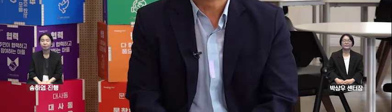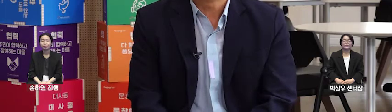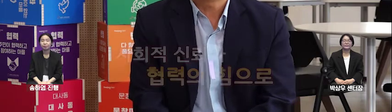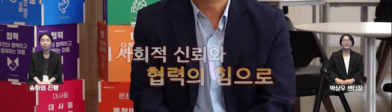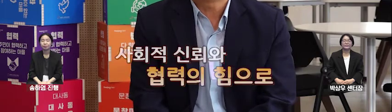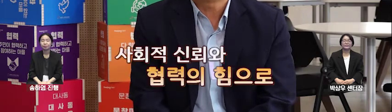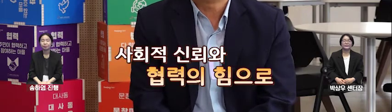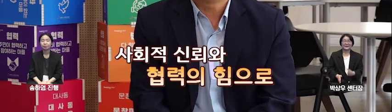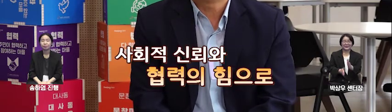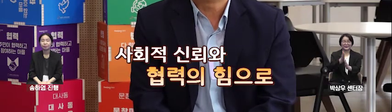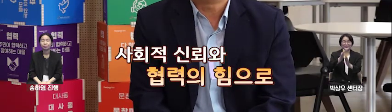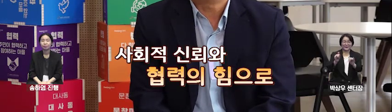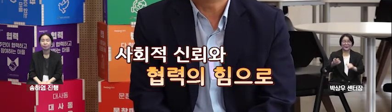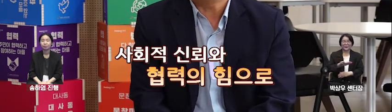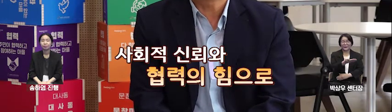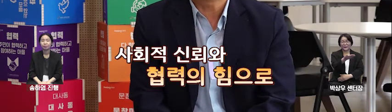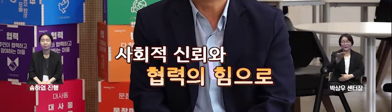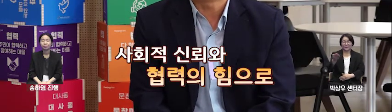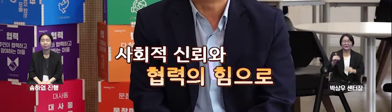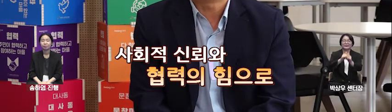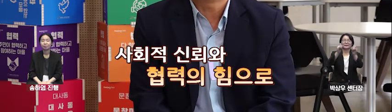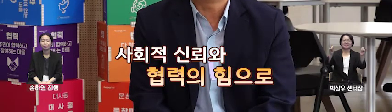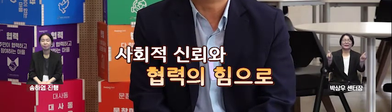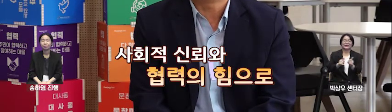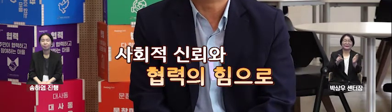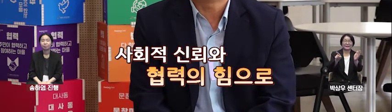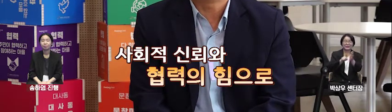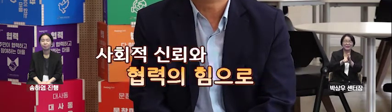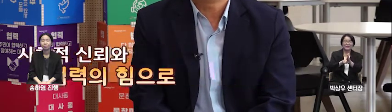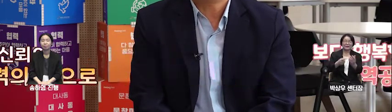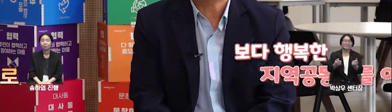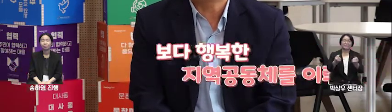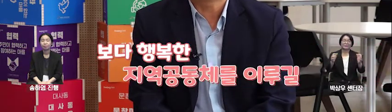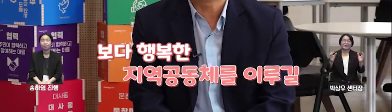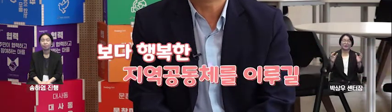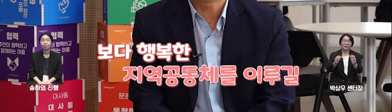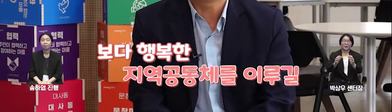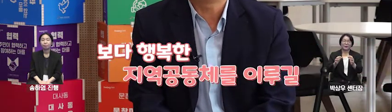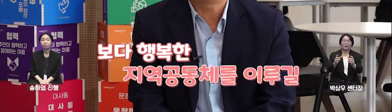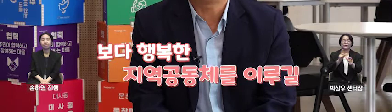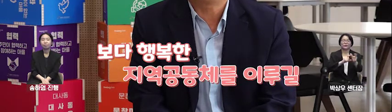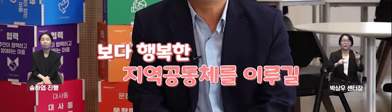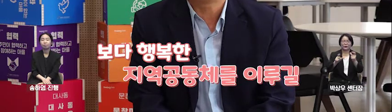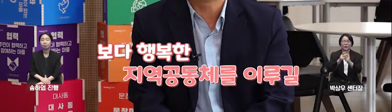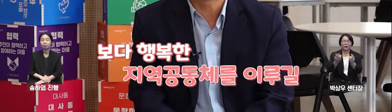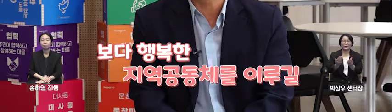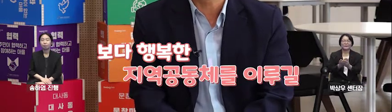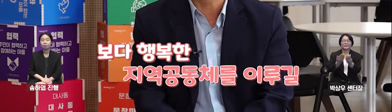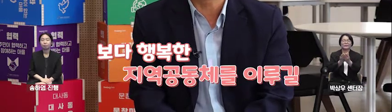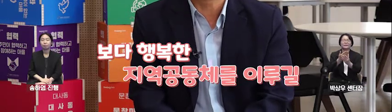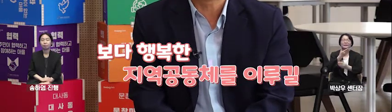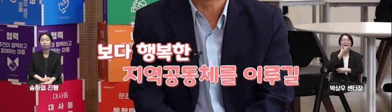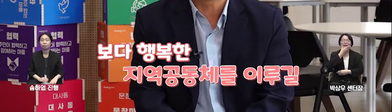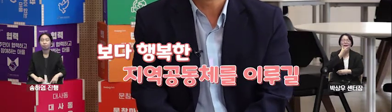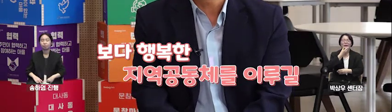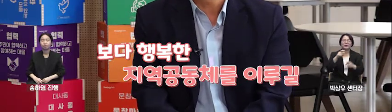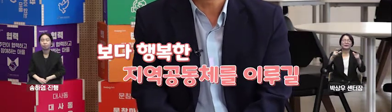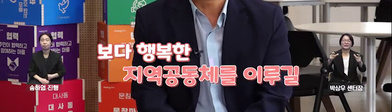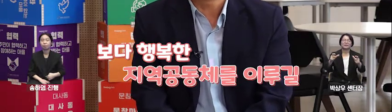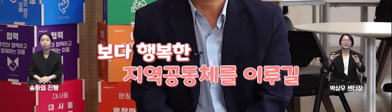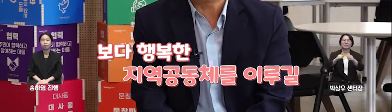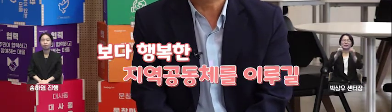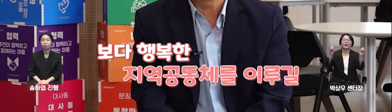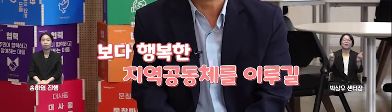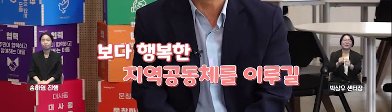여러분, 그 사회적 신뢰와 협력의 힘으로 보다 나은 행복한 지역 공동체가 만들어져 갔으면 좋겠습니다.